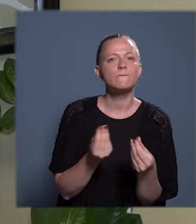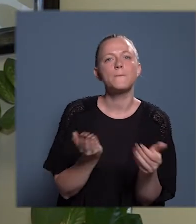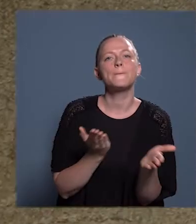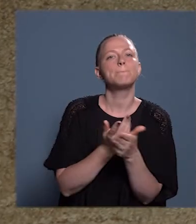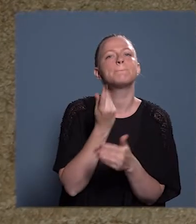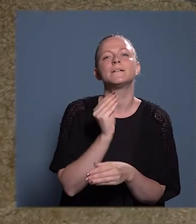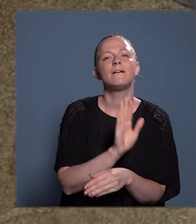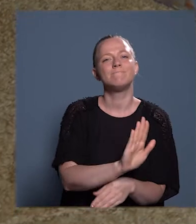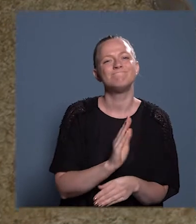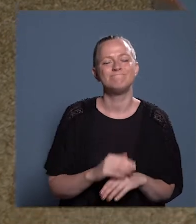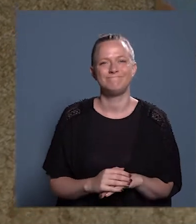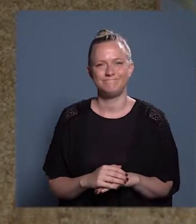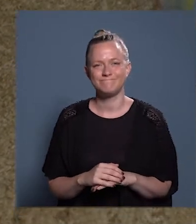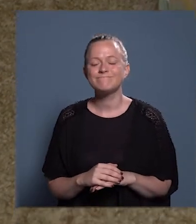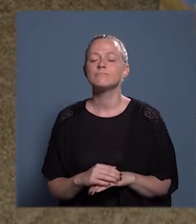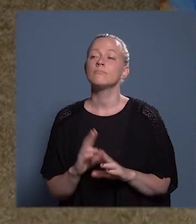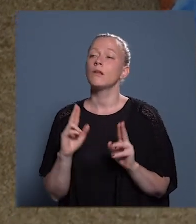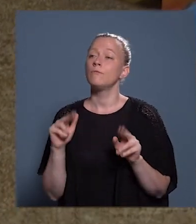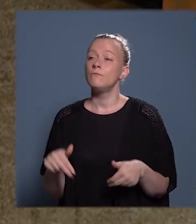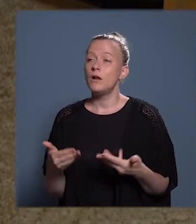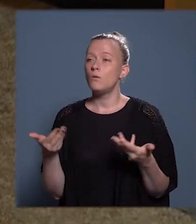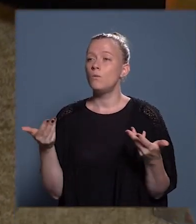jelent. Tulajdonképpen,